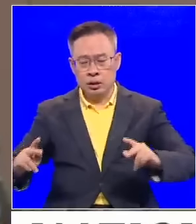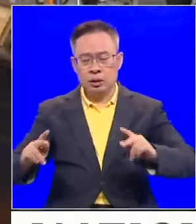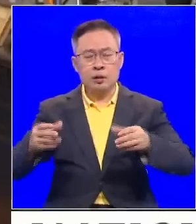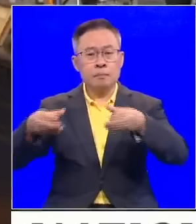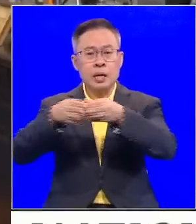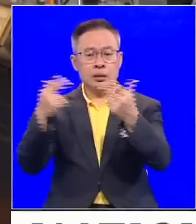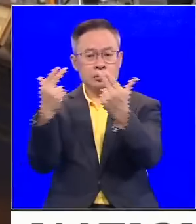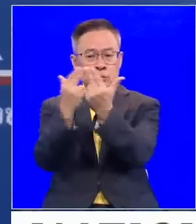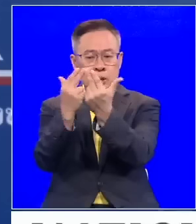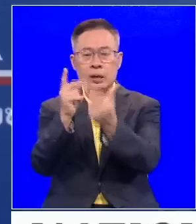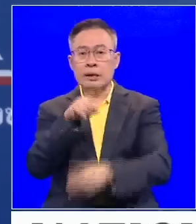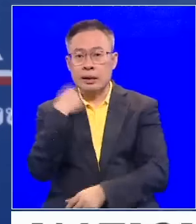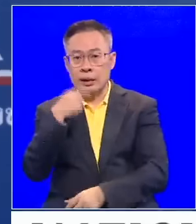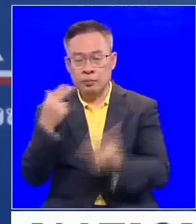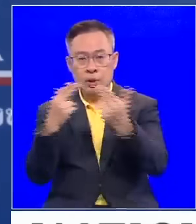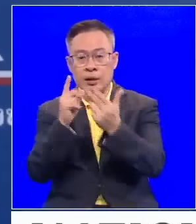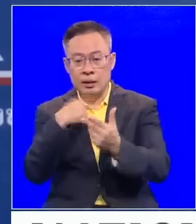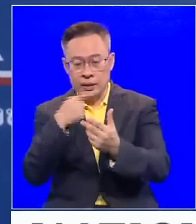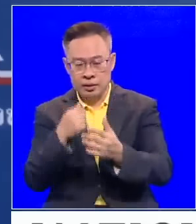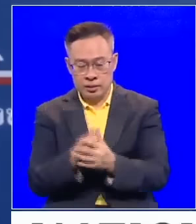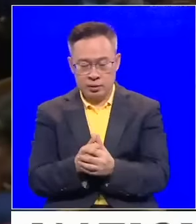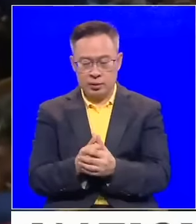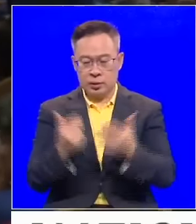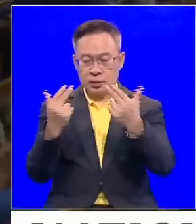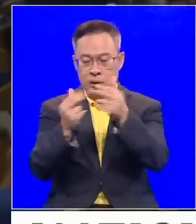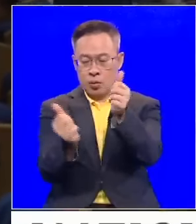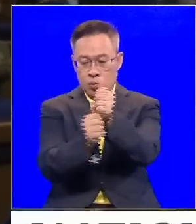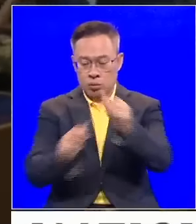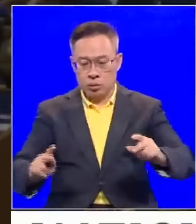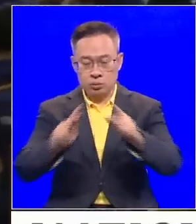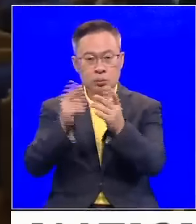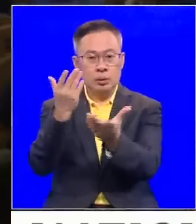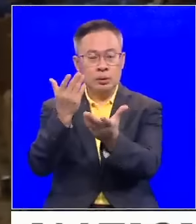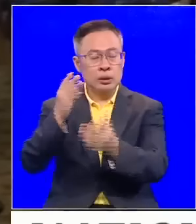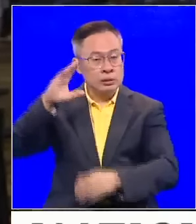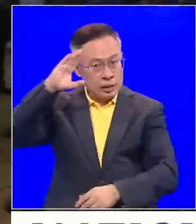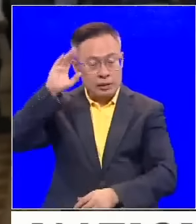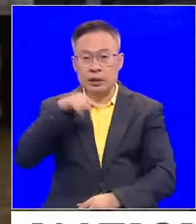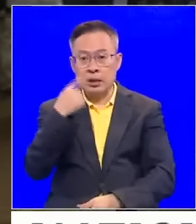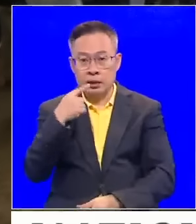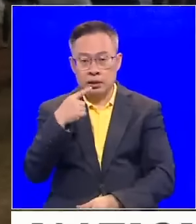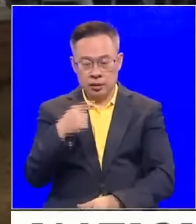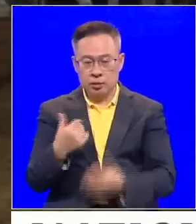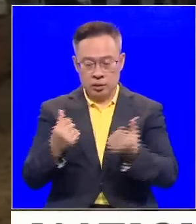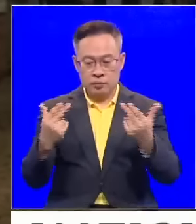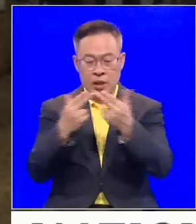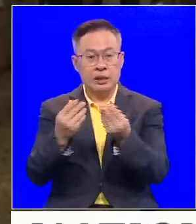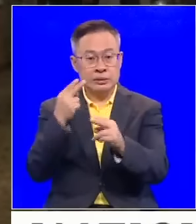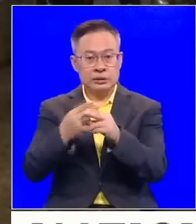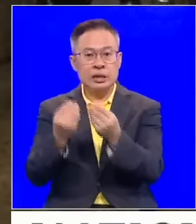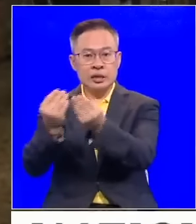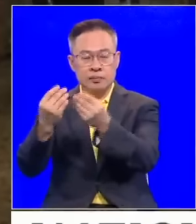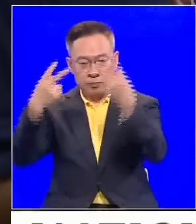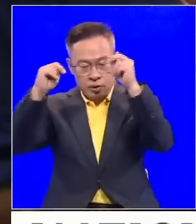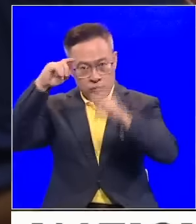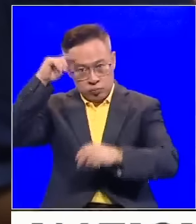าติเนี่ยเขาส่งชื่อคนที่จะเป็นรัฐมนตรีในการปรับครม.ครั้งหน้าให้กับท่านนายกเศรษฐาไปแล้วแต่ชื่อนั้น